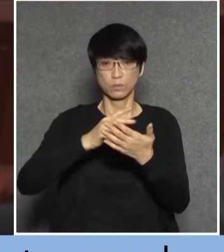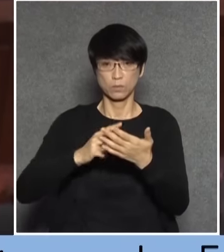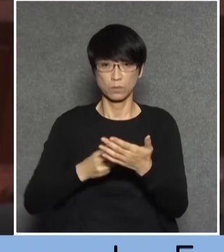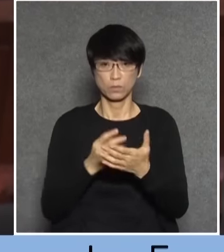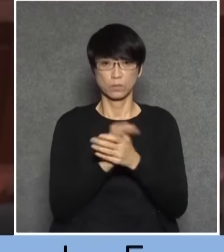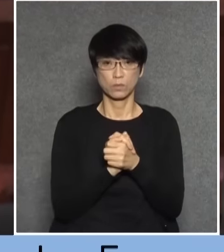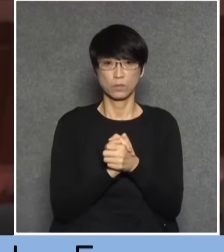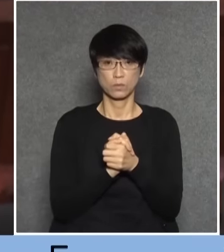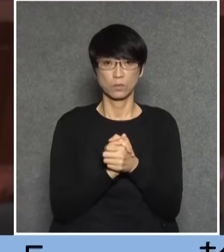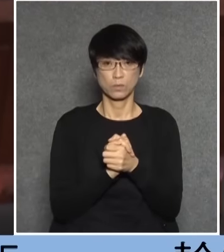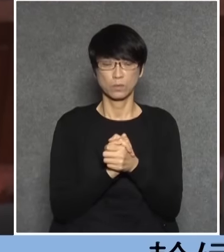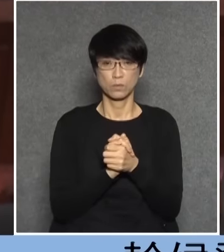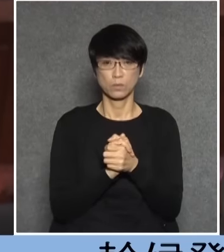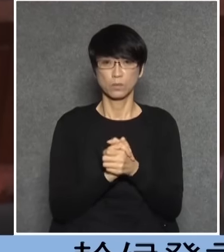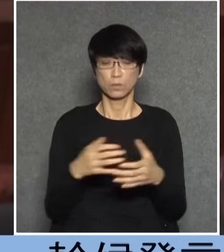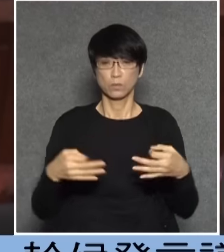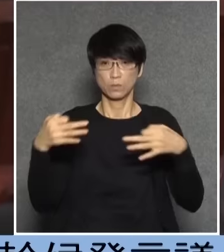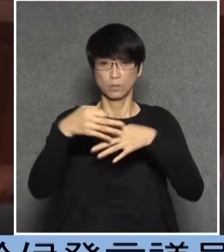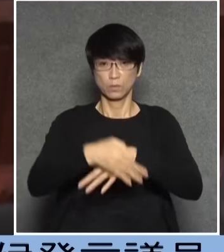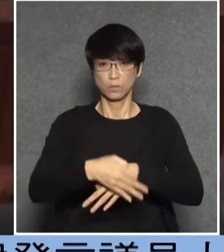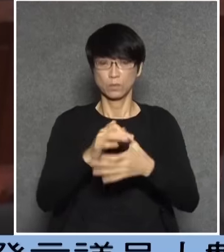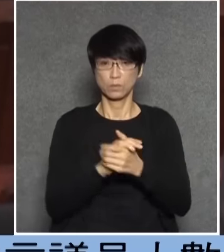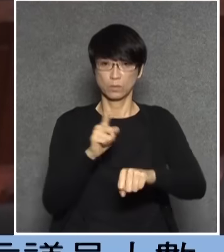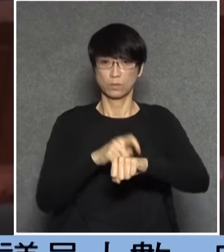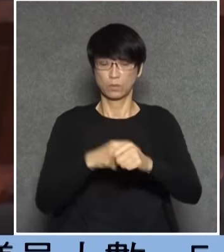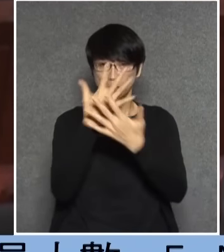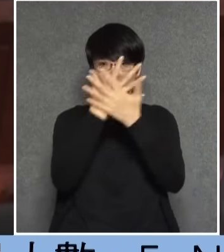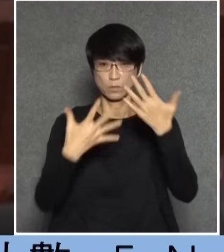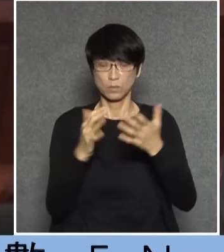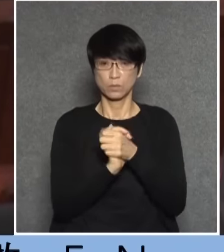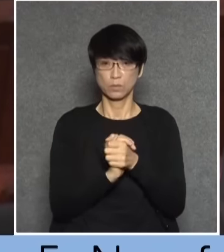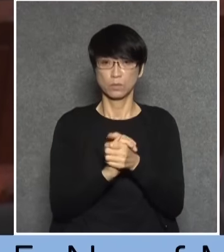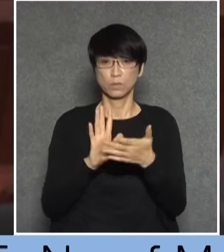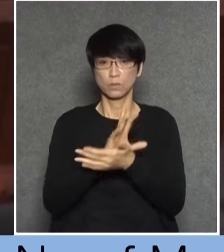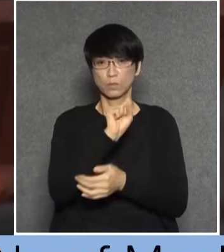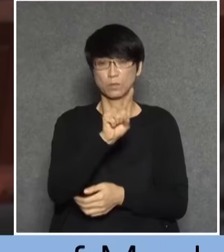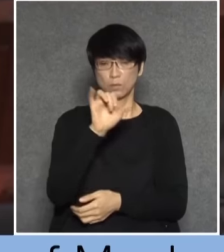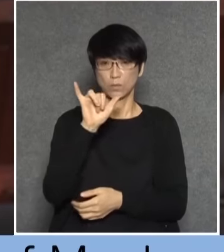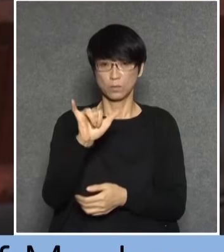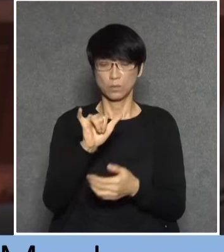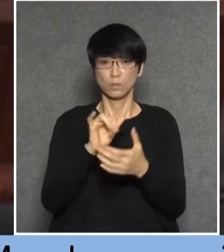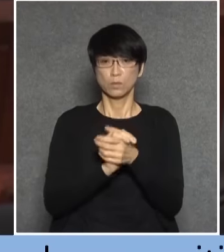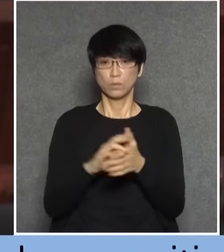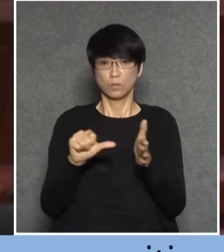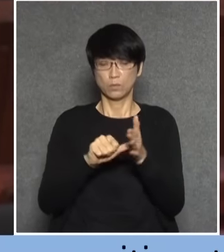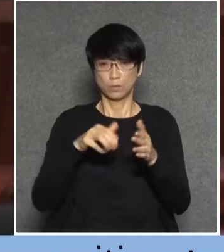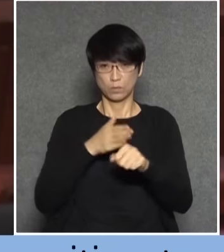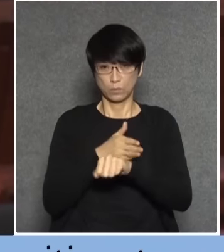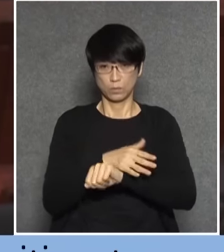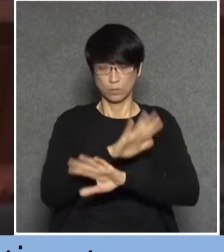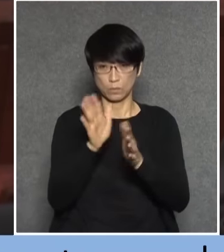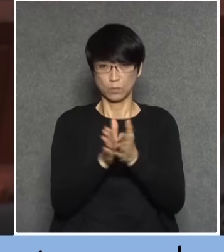處和承辦商亦都是定出時間表，最遲在明年初是矯正餘下的優先處理項